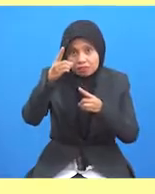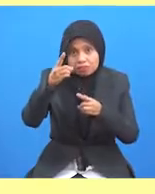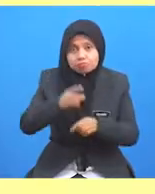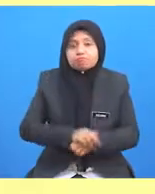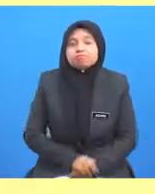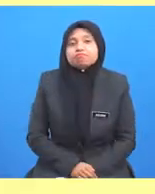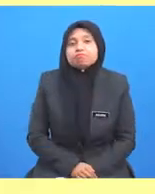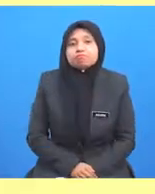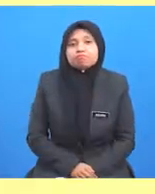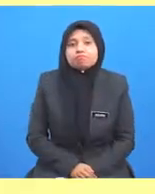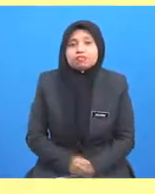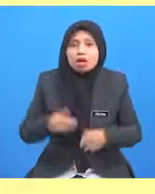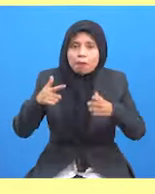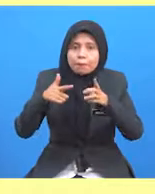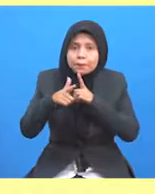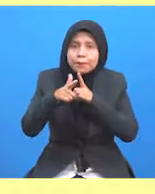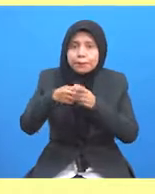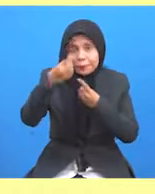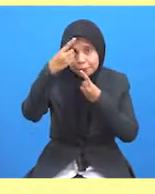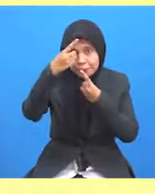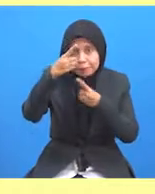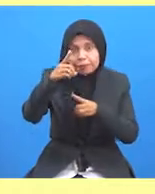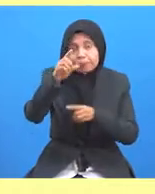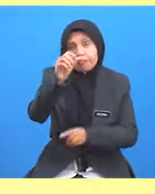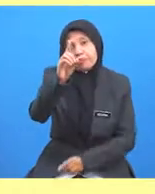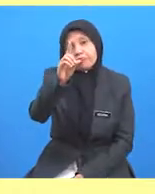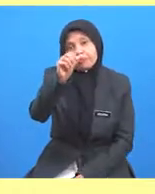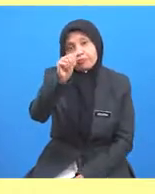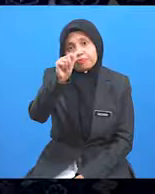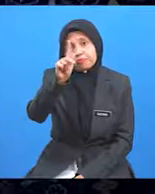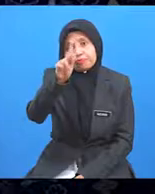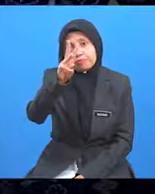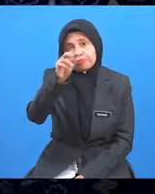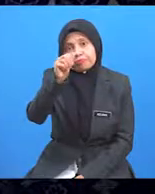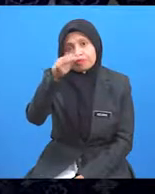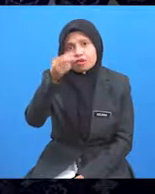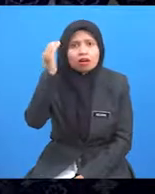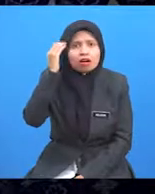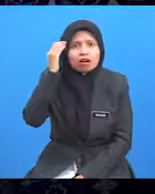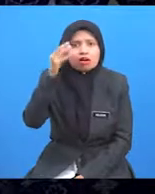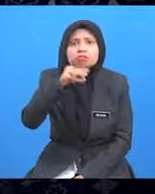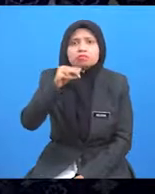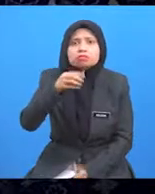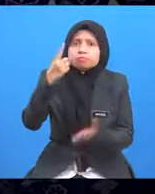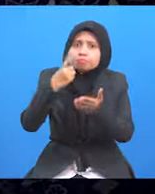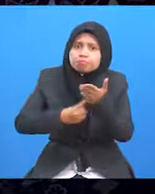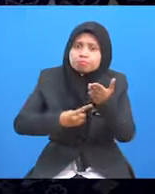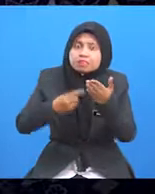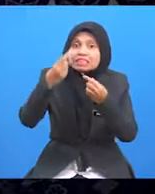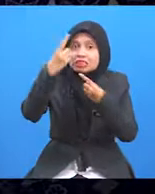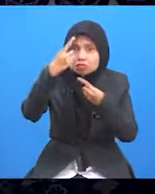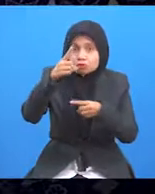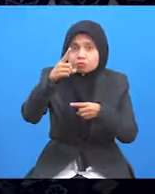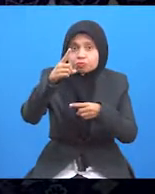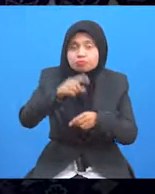agama Islam tersebar dan berkembang melalui dakwah. Tahukah murid-murid, apakah yang